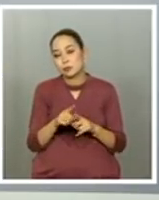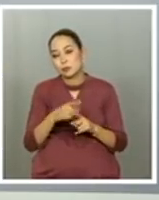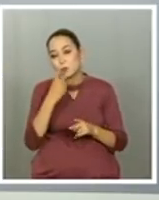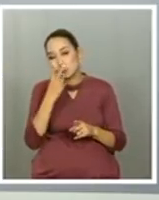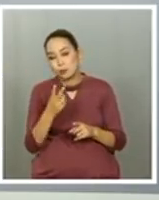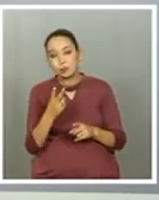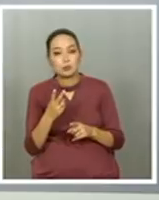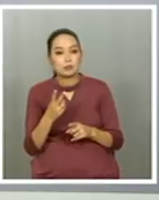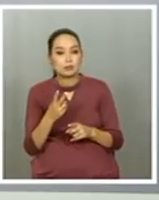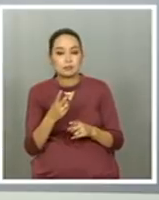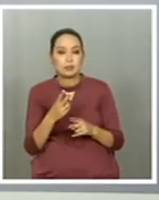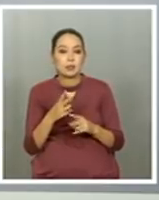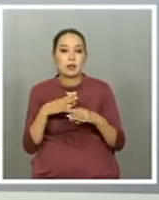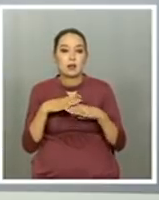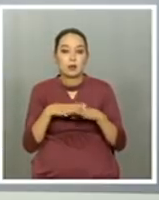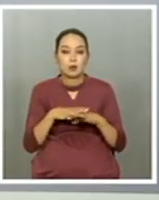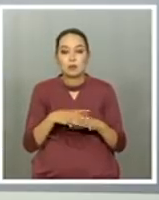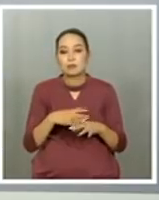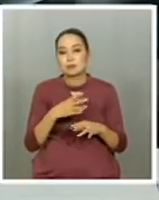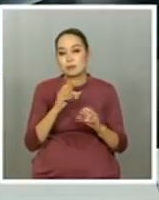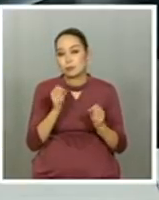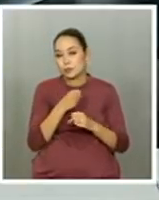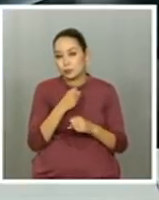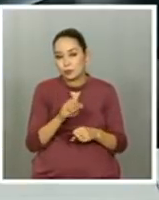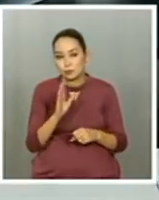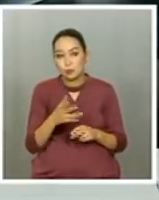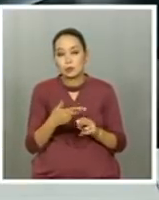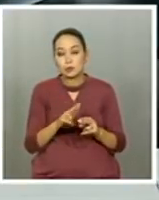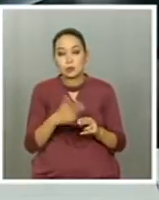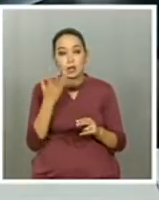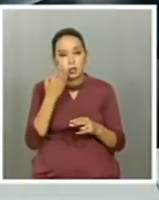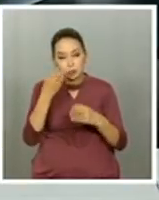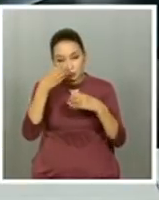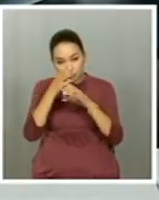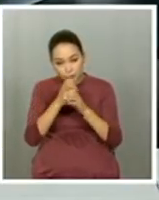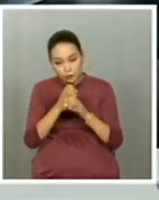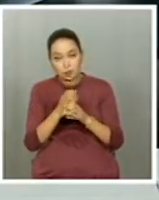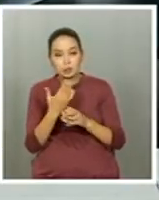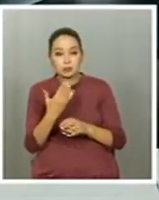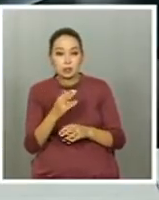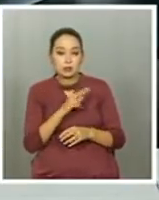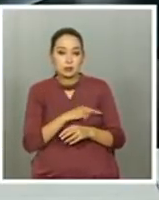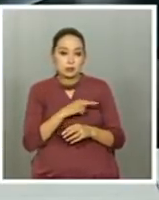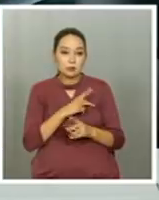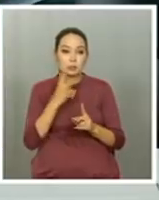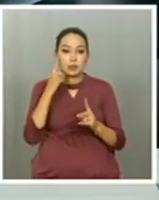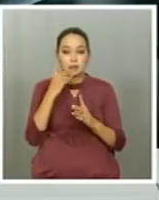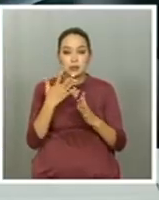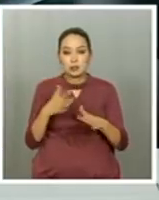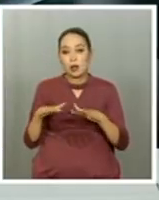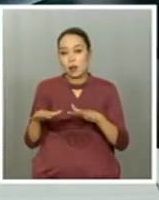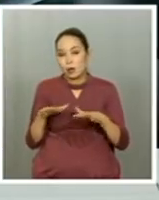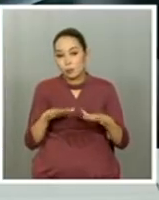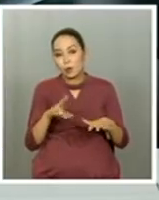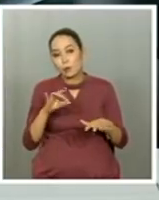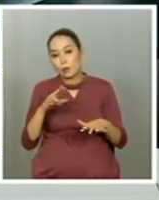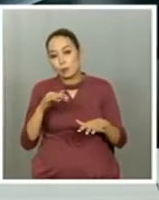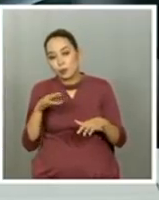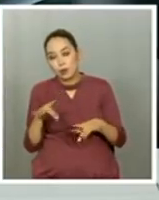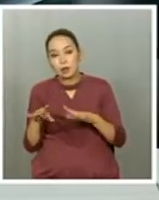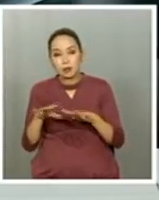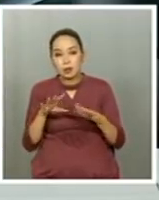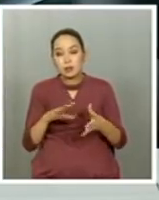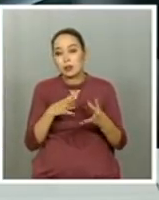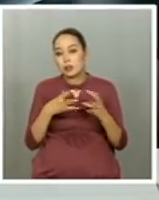болмайды. Сондықтан микроскоппен жұмыс істеген кезде арнайы окуляр мен объективтің негізгі көбейтіндісіне назар